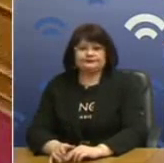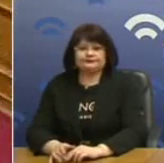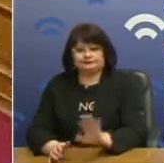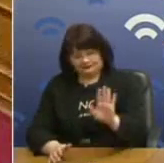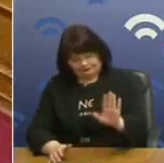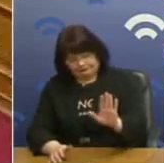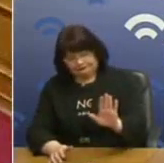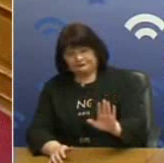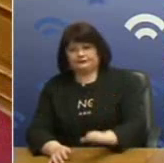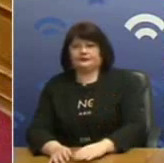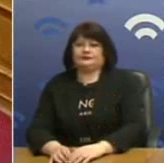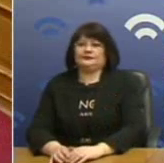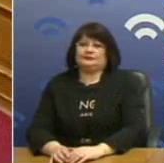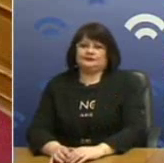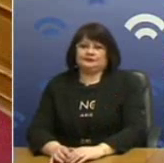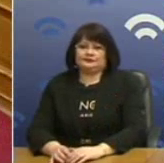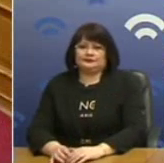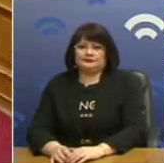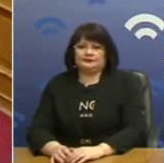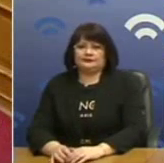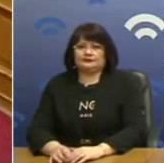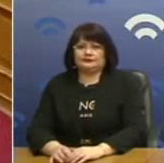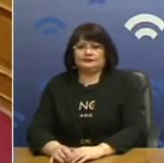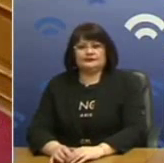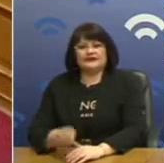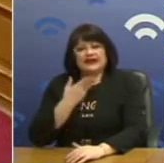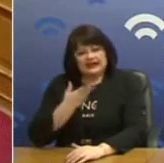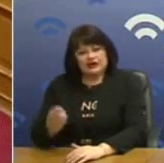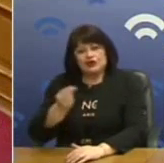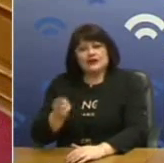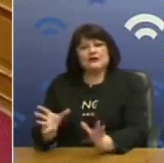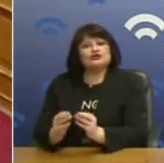Αφήστε τον να μιλήσει και να κλείσει την ομιλία του. Κλείνω με το θέμα.